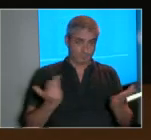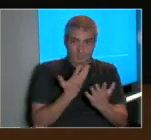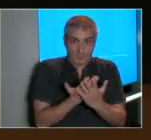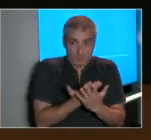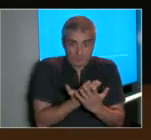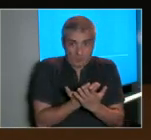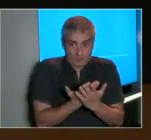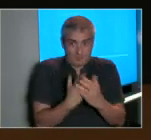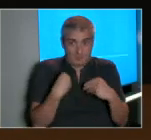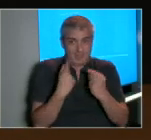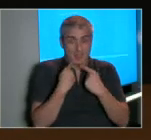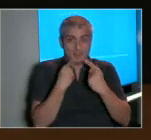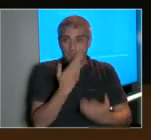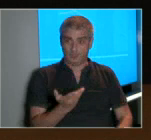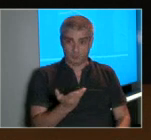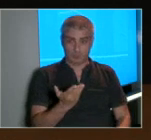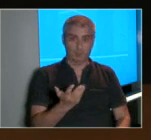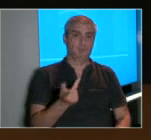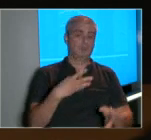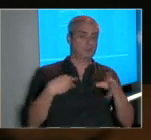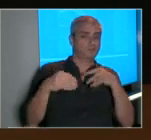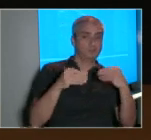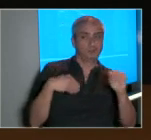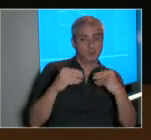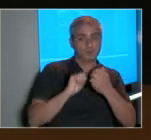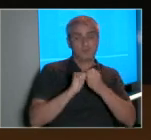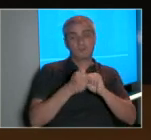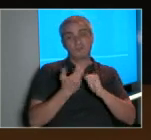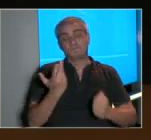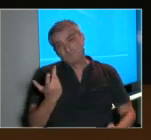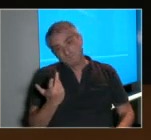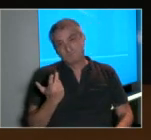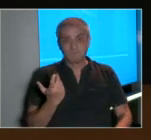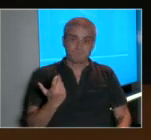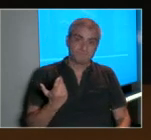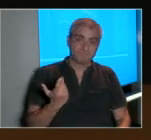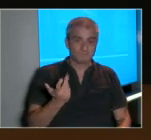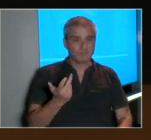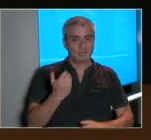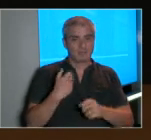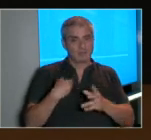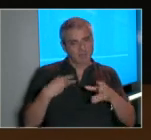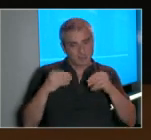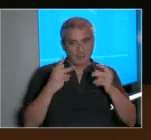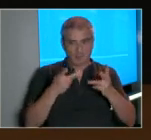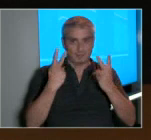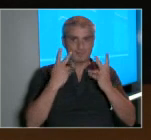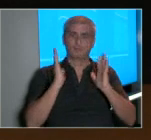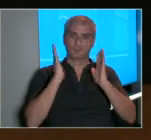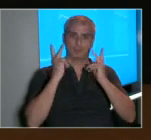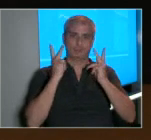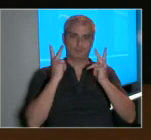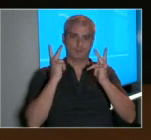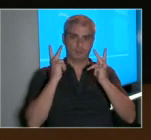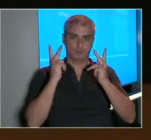כשהעובדות ניתנות לפרשנות, התפשרות והייתי אומר, הליכה לקראת היא חשובה מאוד, כדי